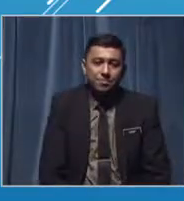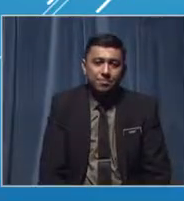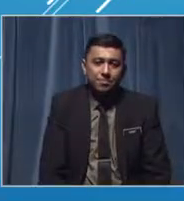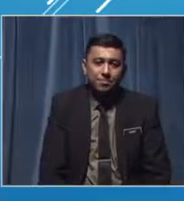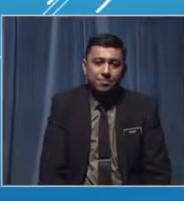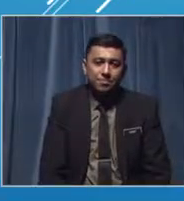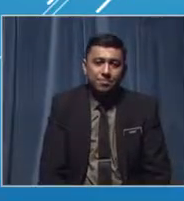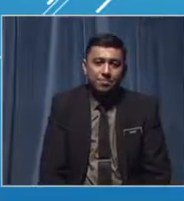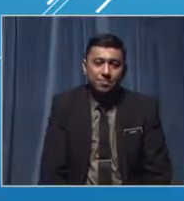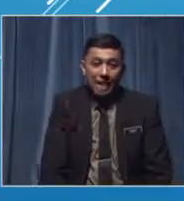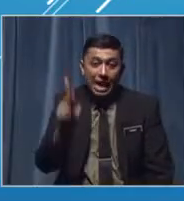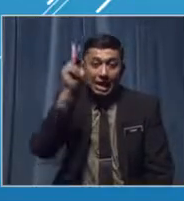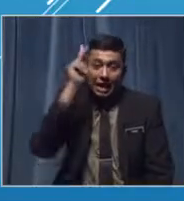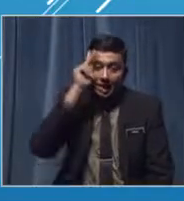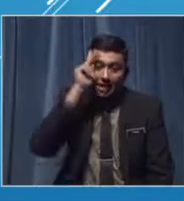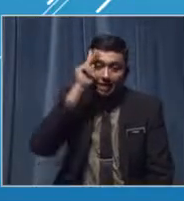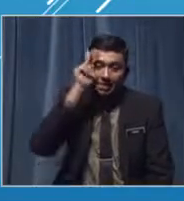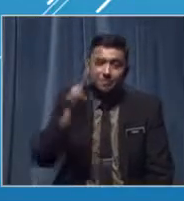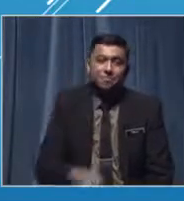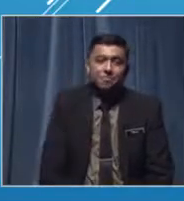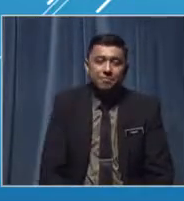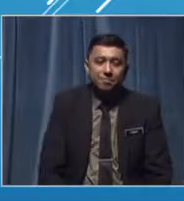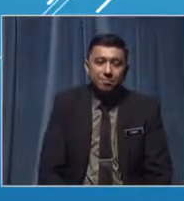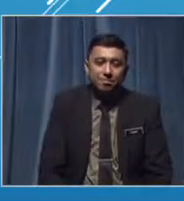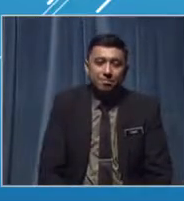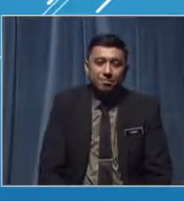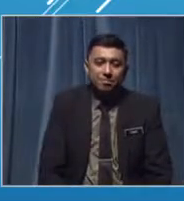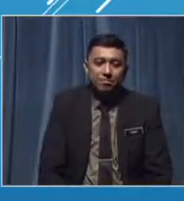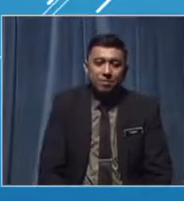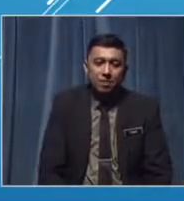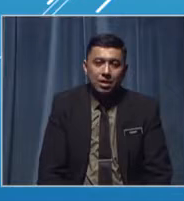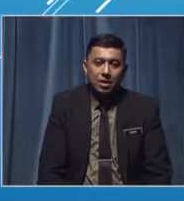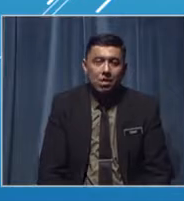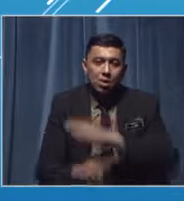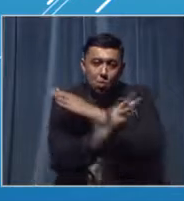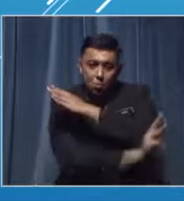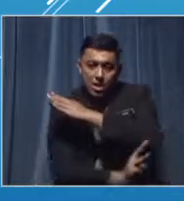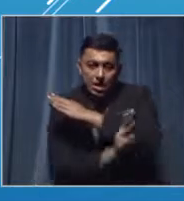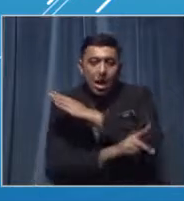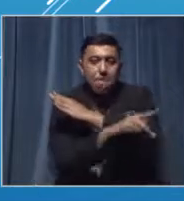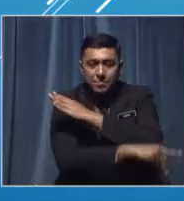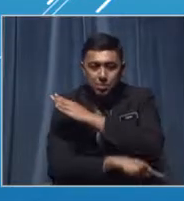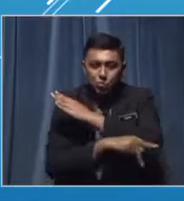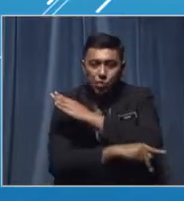11, Kelantan. 12, Wilayah Persekutuan.